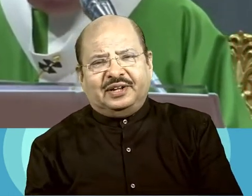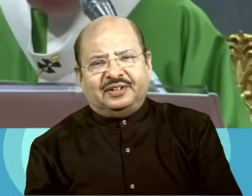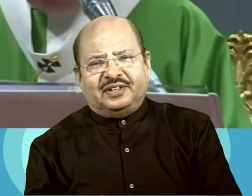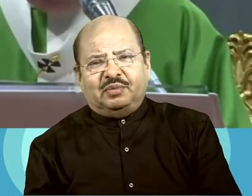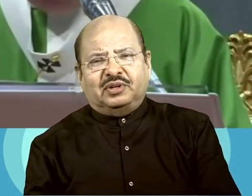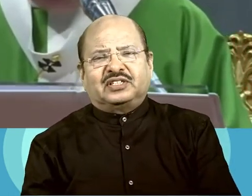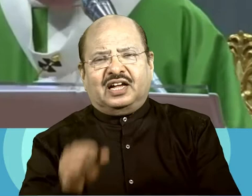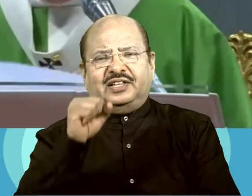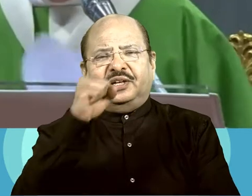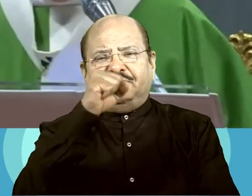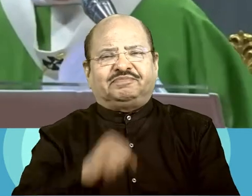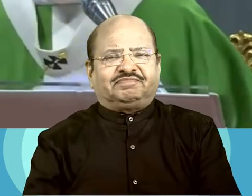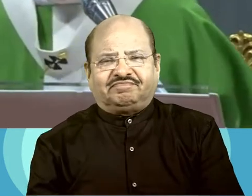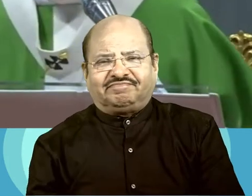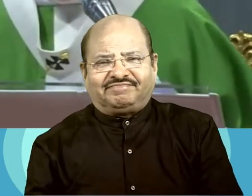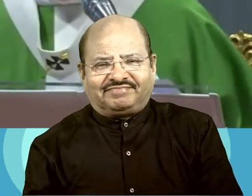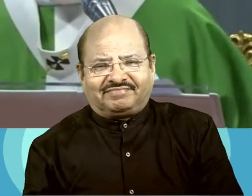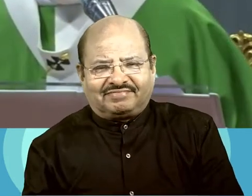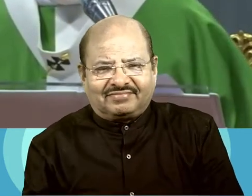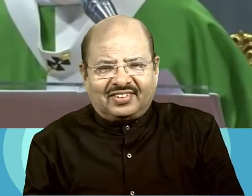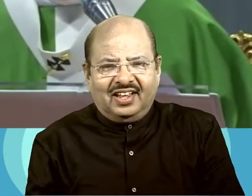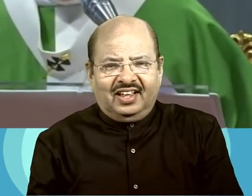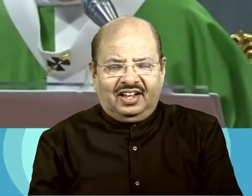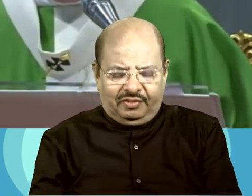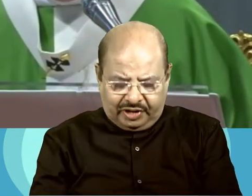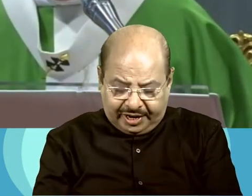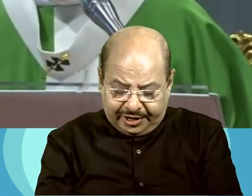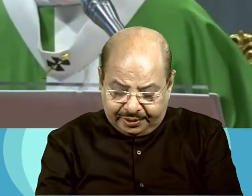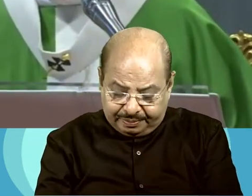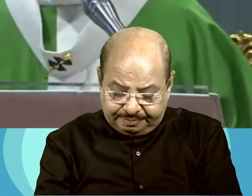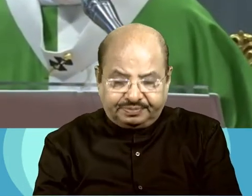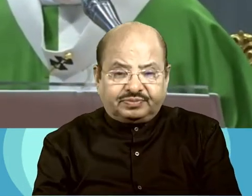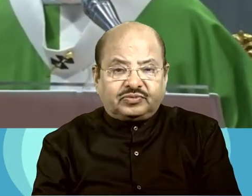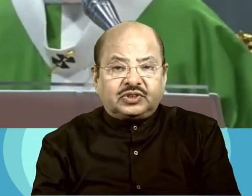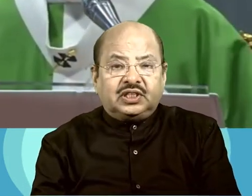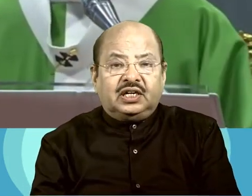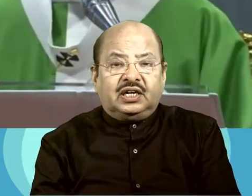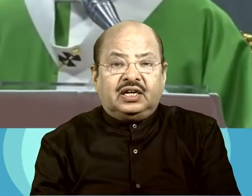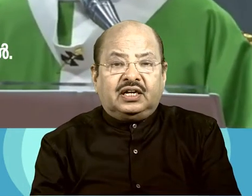യുവാക്കളെ, നമുക്ക് സാധിക്കും. വി കണ്ടിന്യൂ